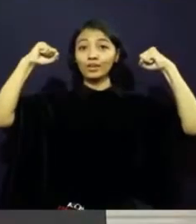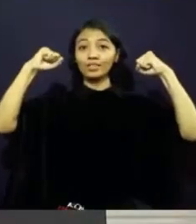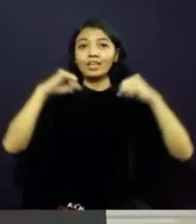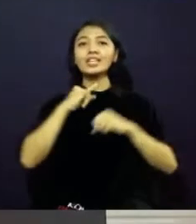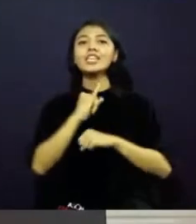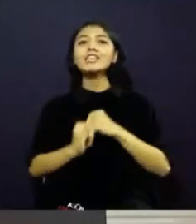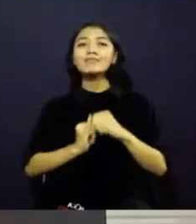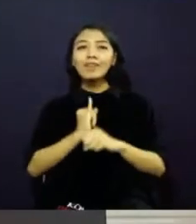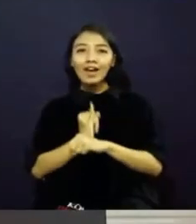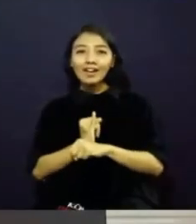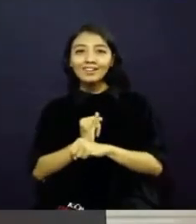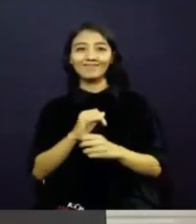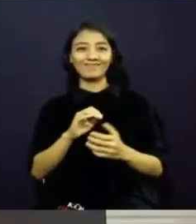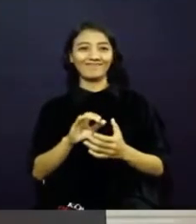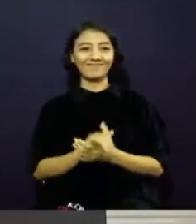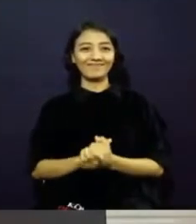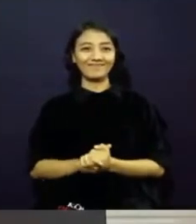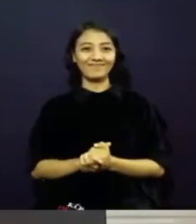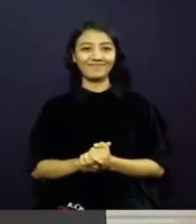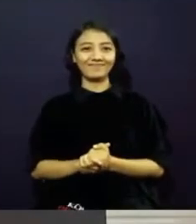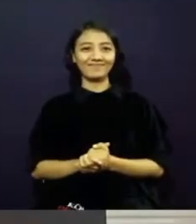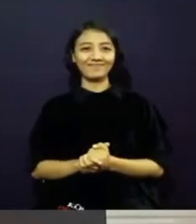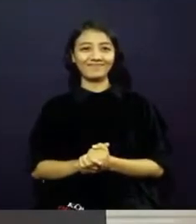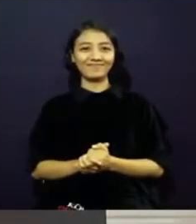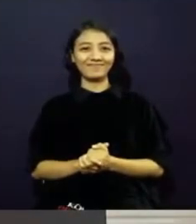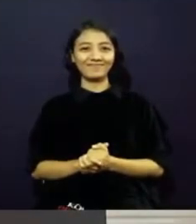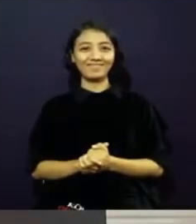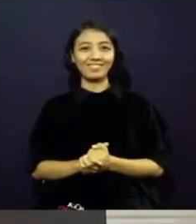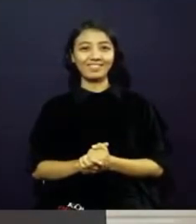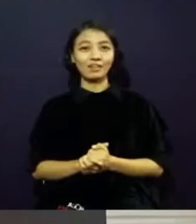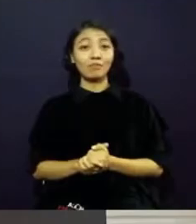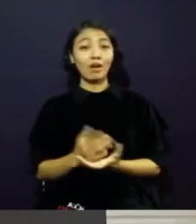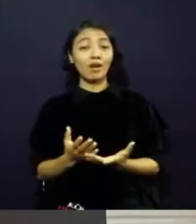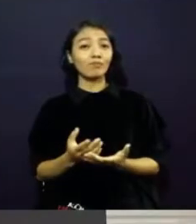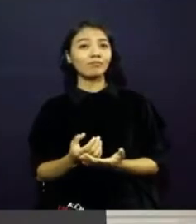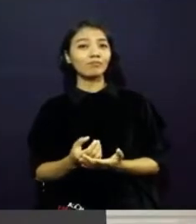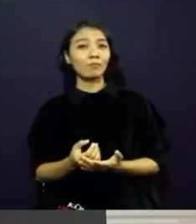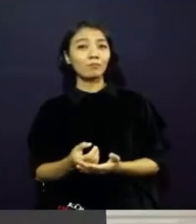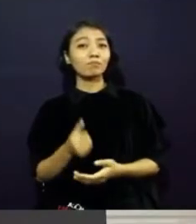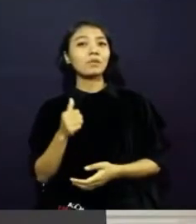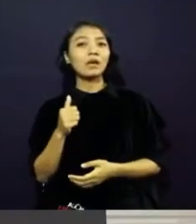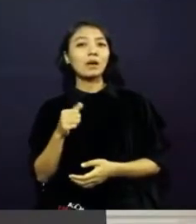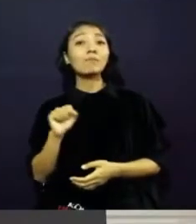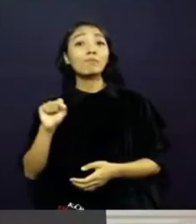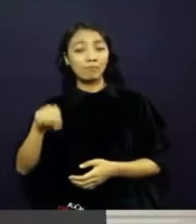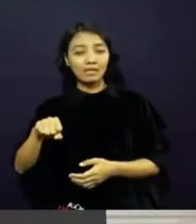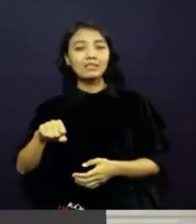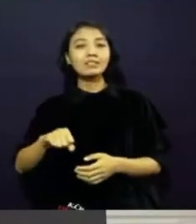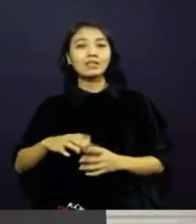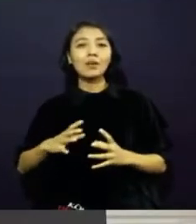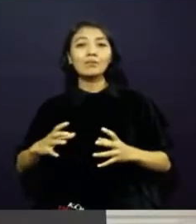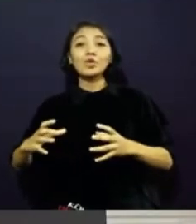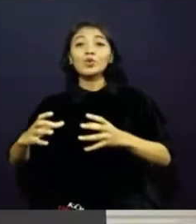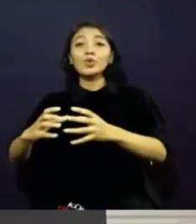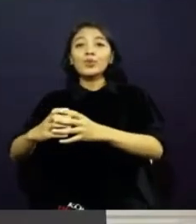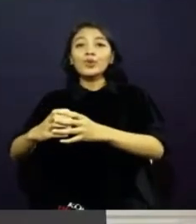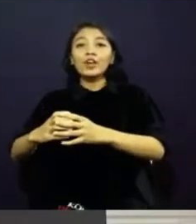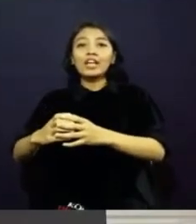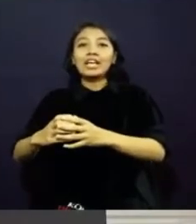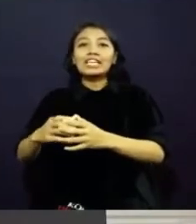orang ya berkumpul Asa sedikit orang seperti yang kita buat hari ini